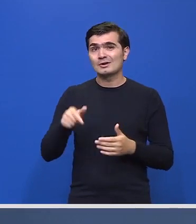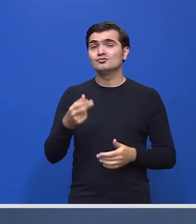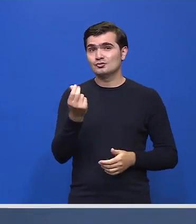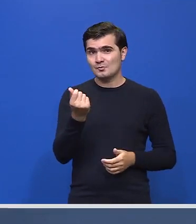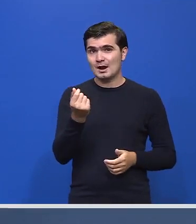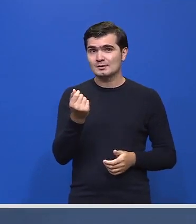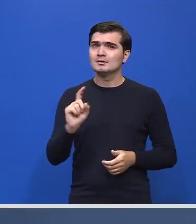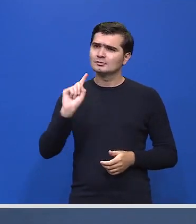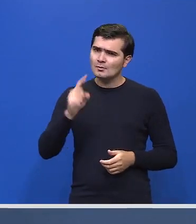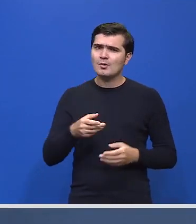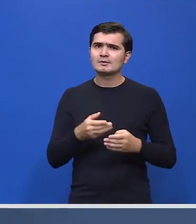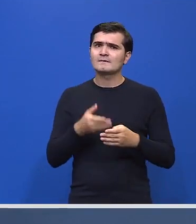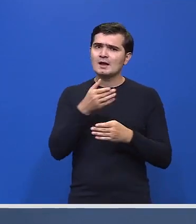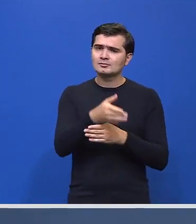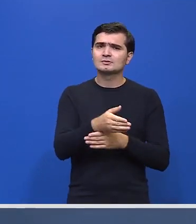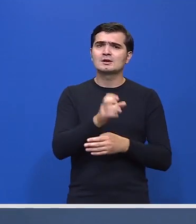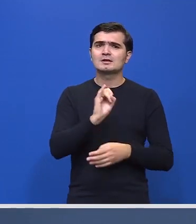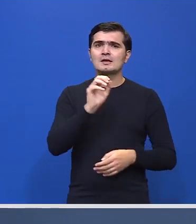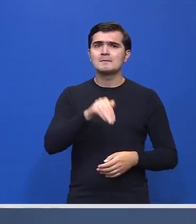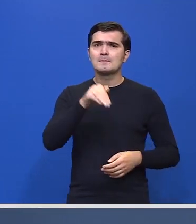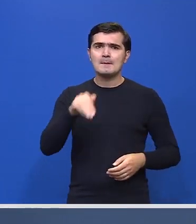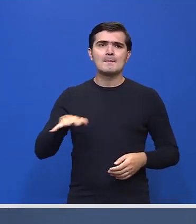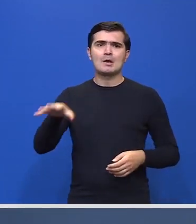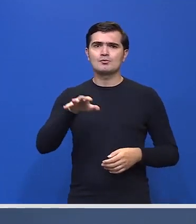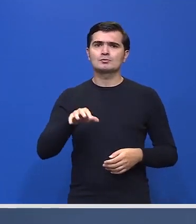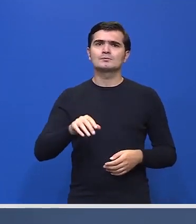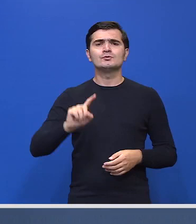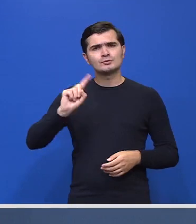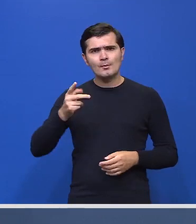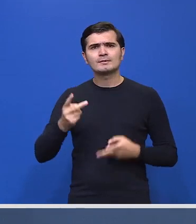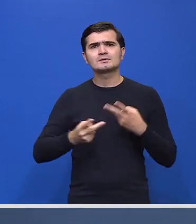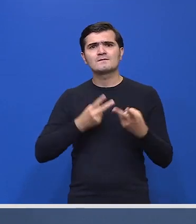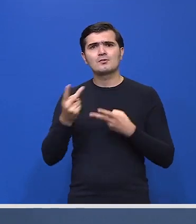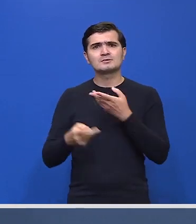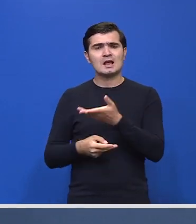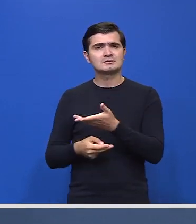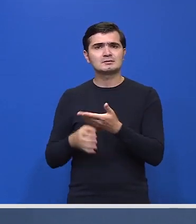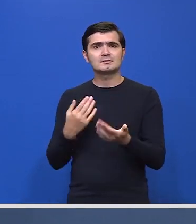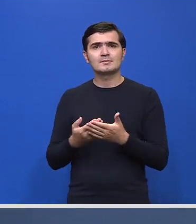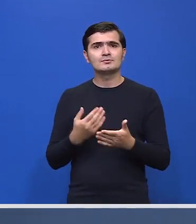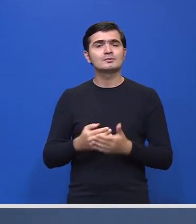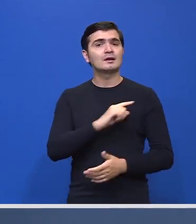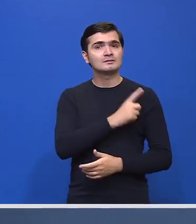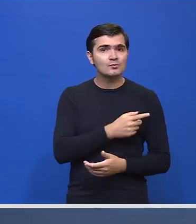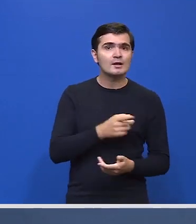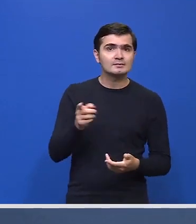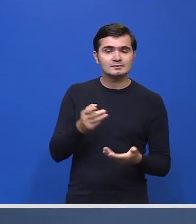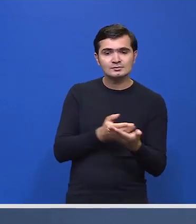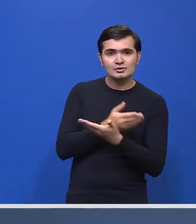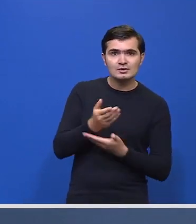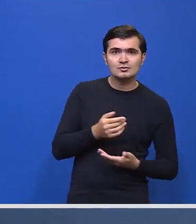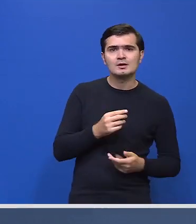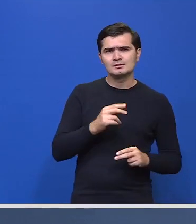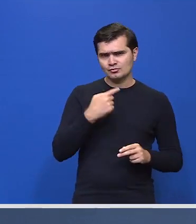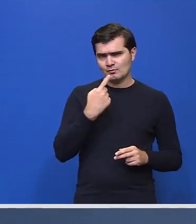fi accesați de către IMM-uri și să poată fi folosiți pentru a-și putea gestiona, cum am